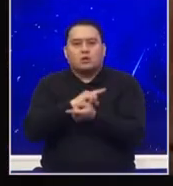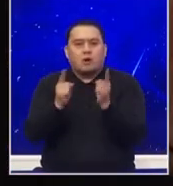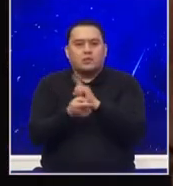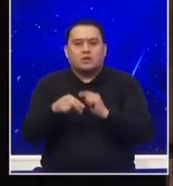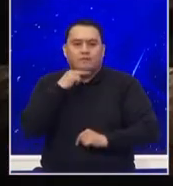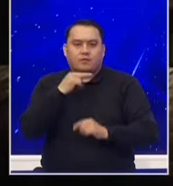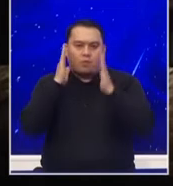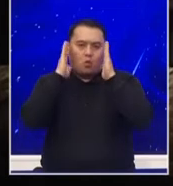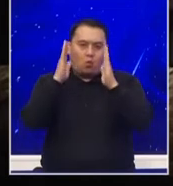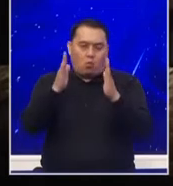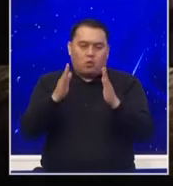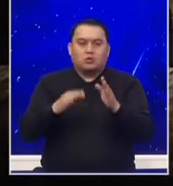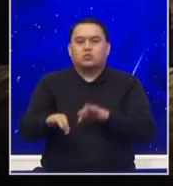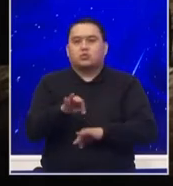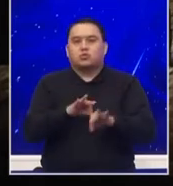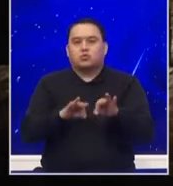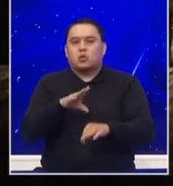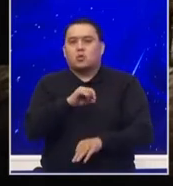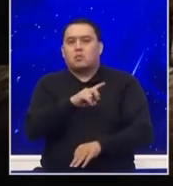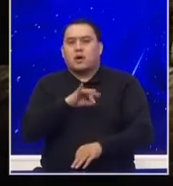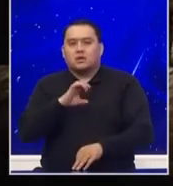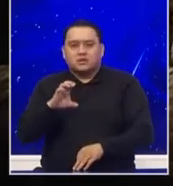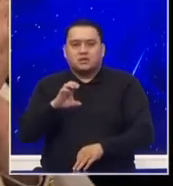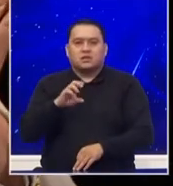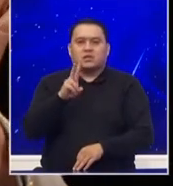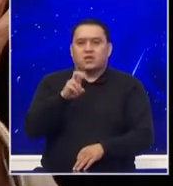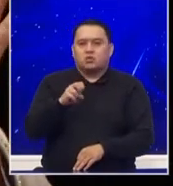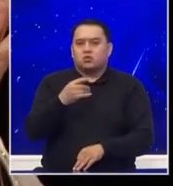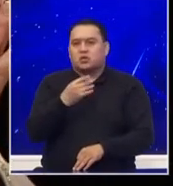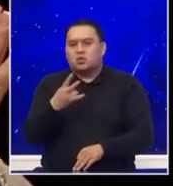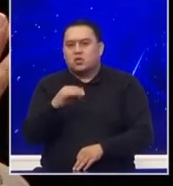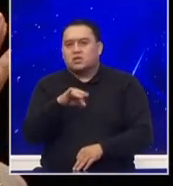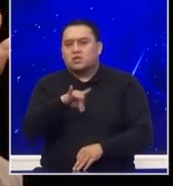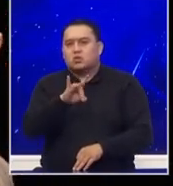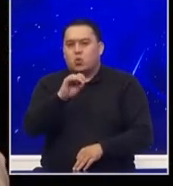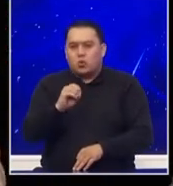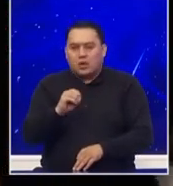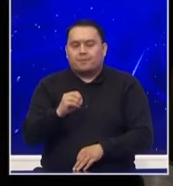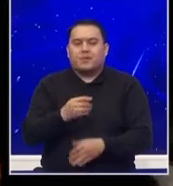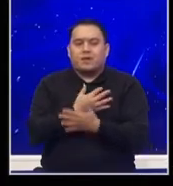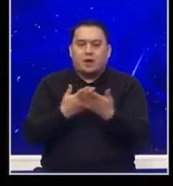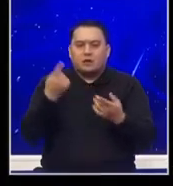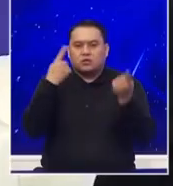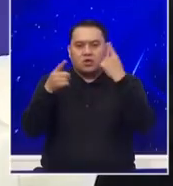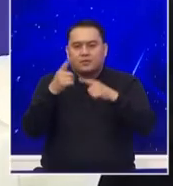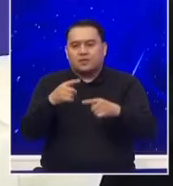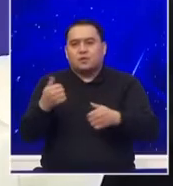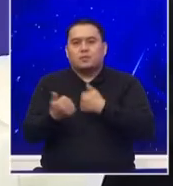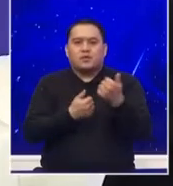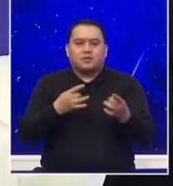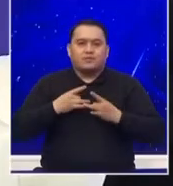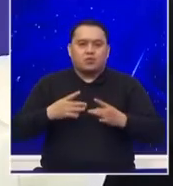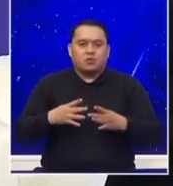көңіл бөлінеді. Сонымен қатар Жолбарыс бидің 350, Тезек төренің 2 жылдығына байланысты танымдық шаралар да өткізілмек.